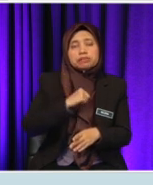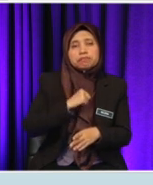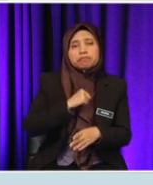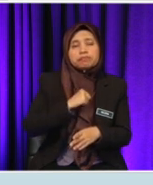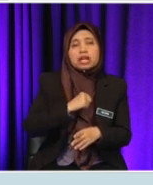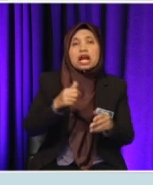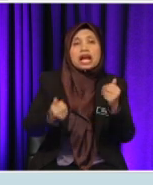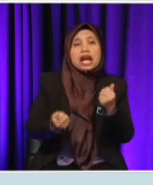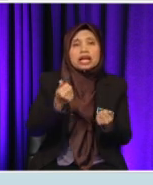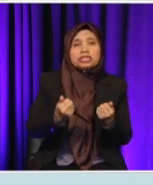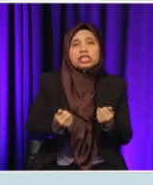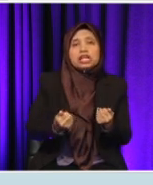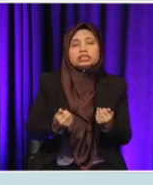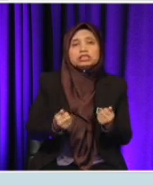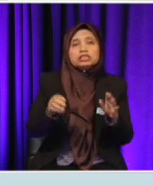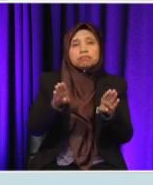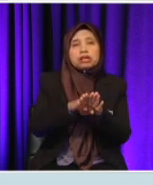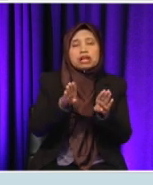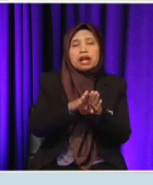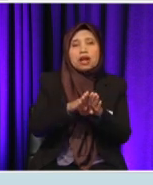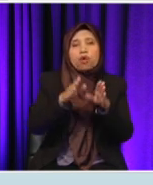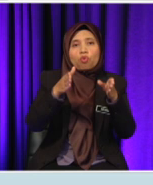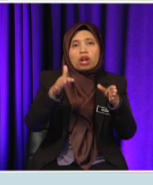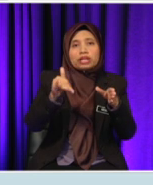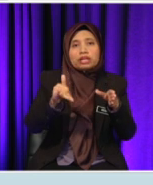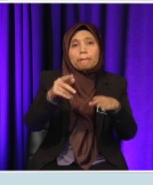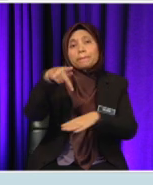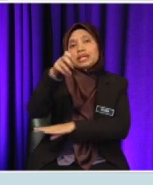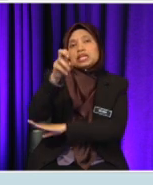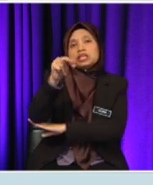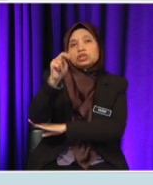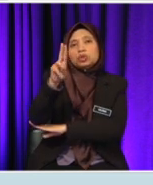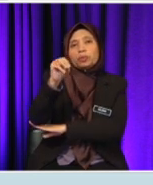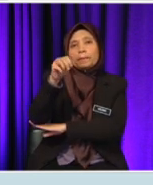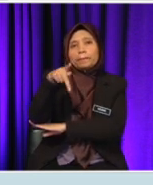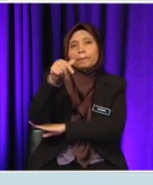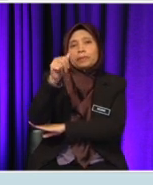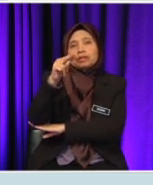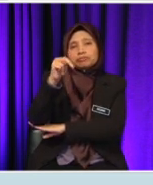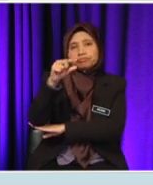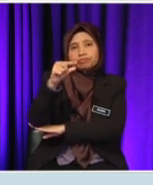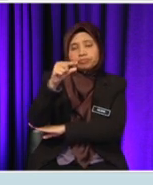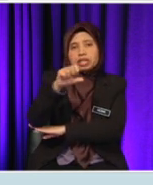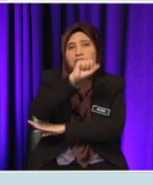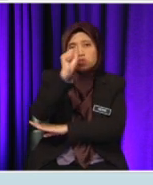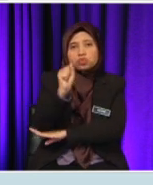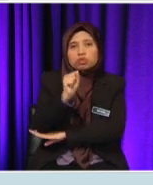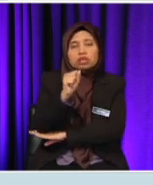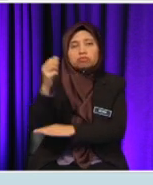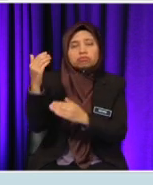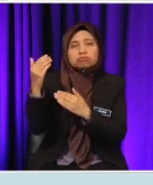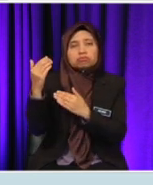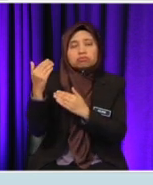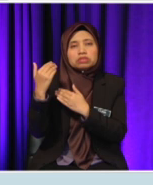di sini beli 12 maka 41 dan ini Adipura yang kedua seorang yang bertanggung jawab satu